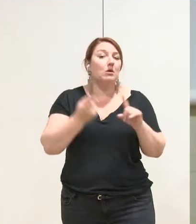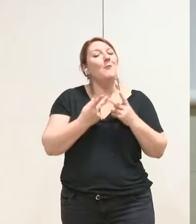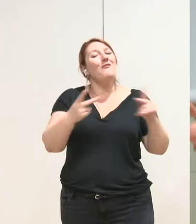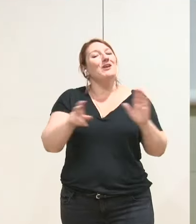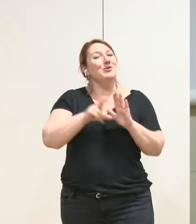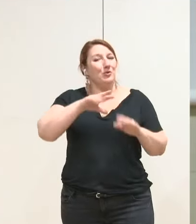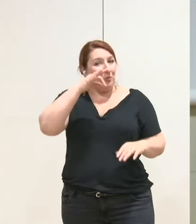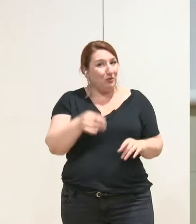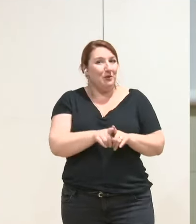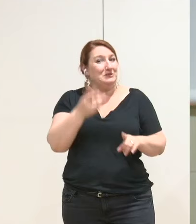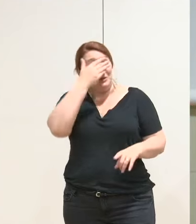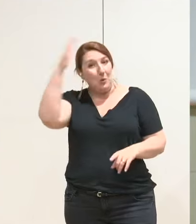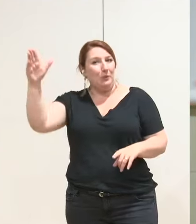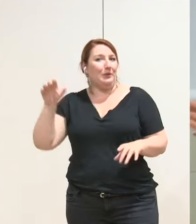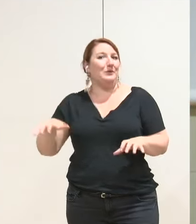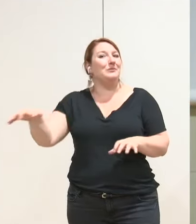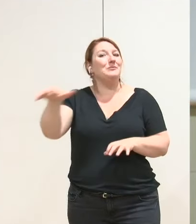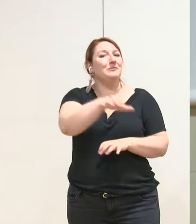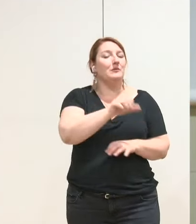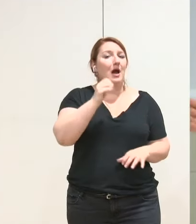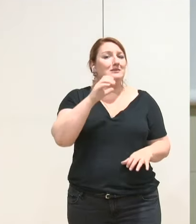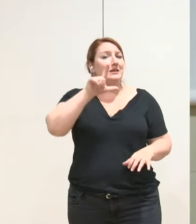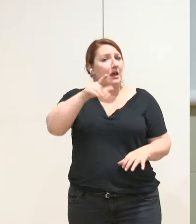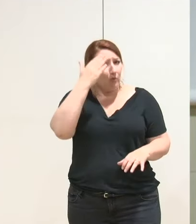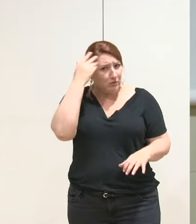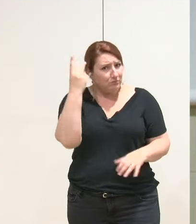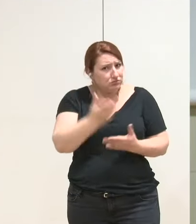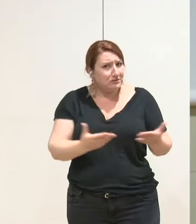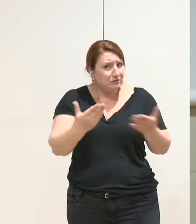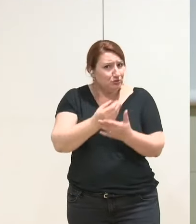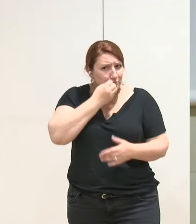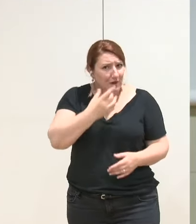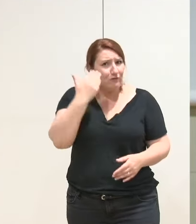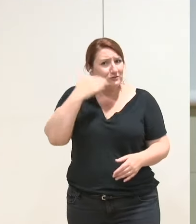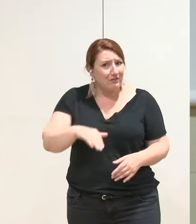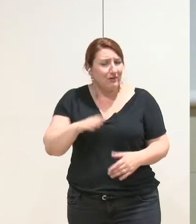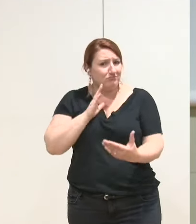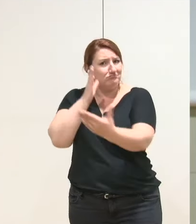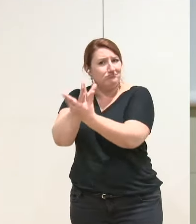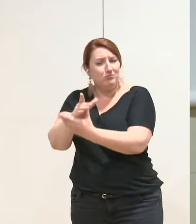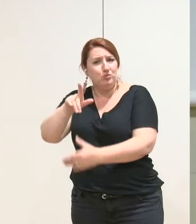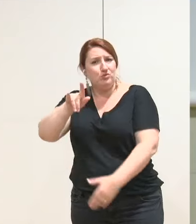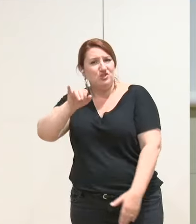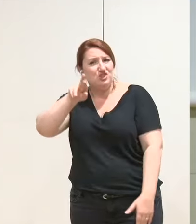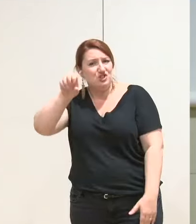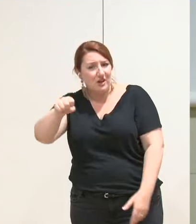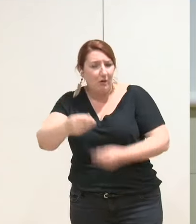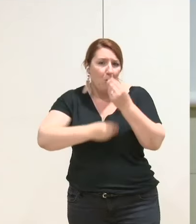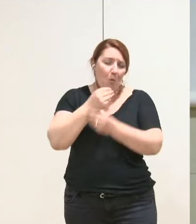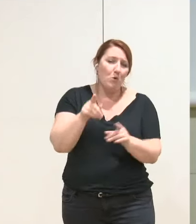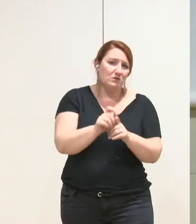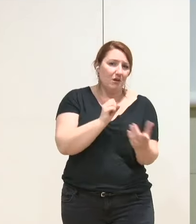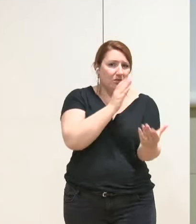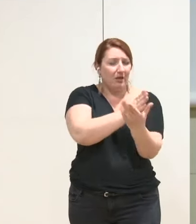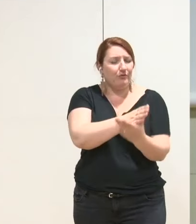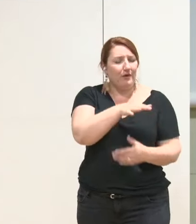puisque si vous connaissez bien la situation des acel vous savez par exemple qu'ils interviennent pour la ville de gierre ou par exemple qu'ils interviennent